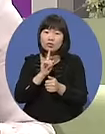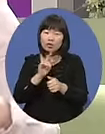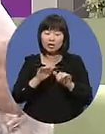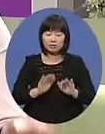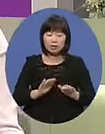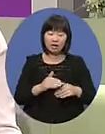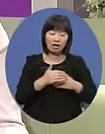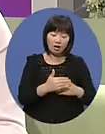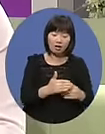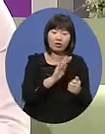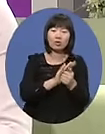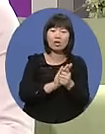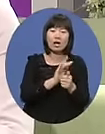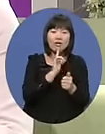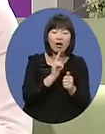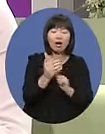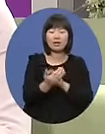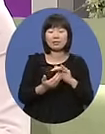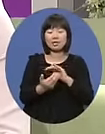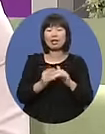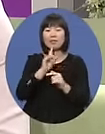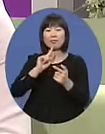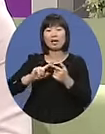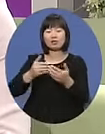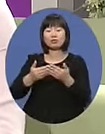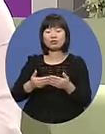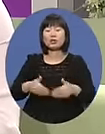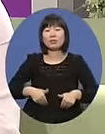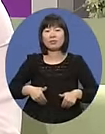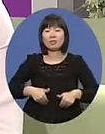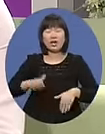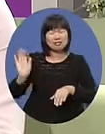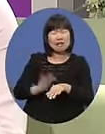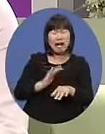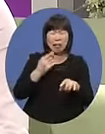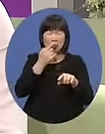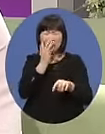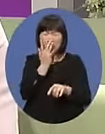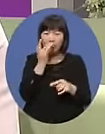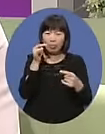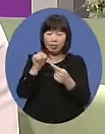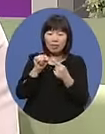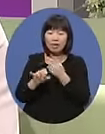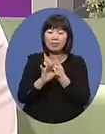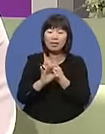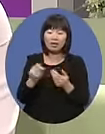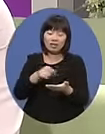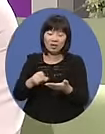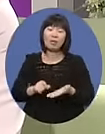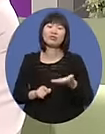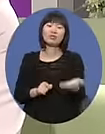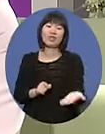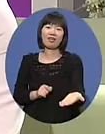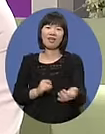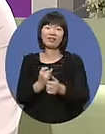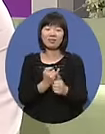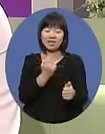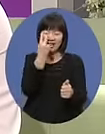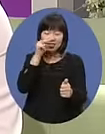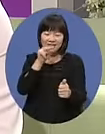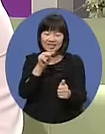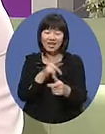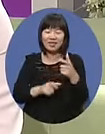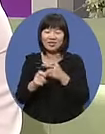이번에는 이렇게 좀 해줘. 미리 좀 이야기해 주시는 게 중요하고요. 잘 못 알아들으면 적어주세요. 남편들은 시각적인 거에 훨씬